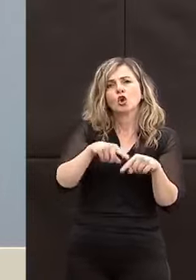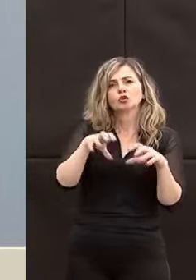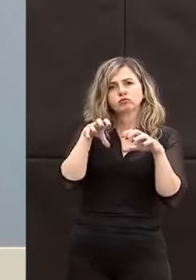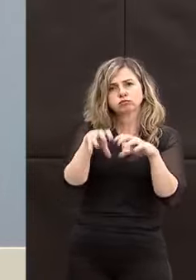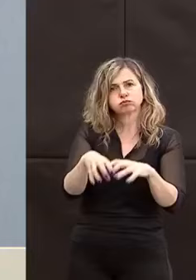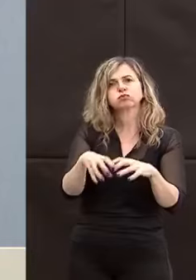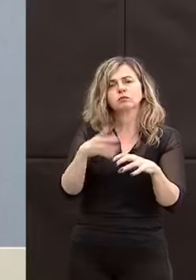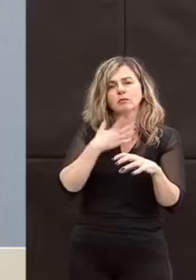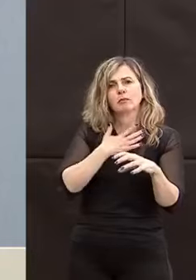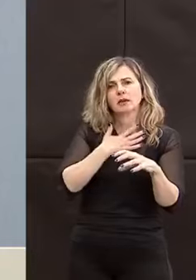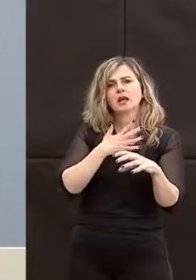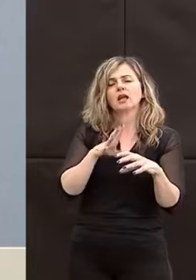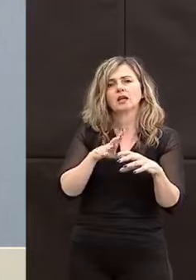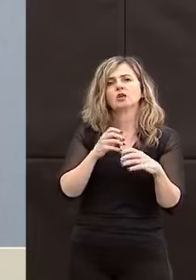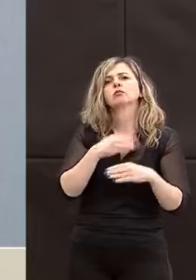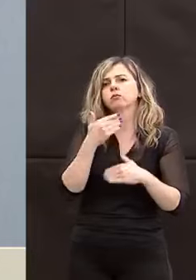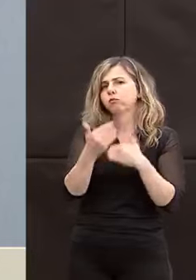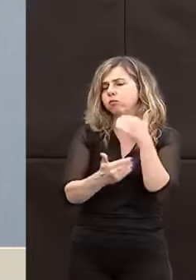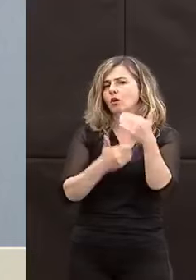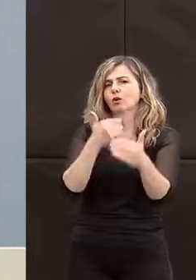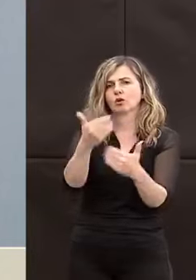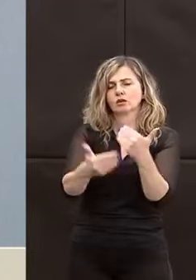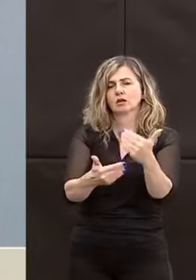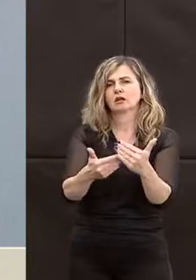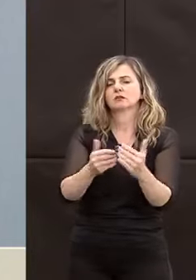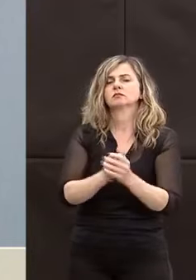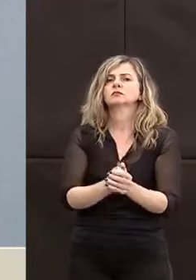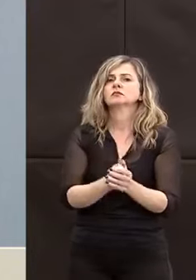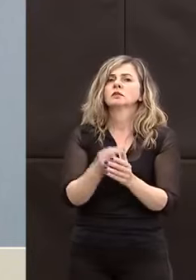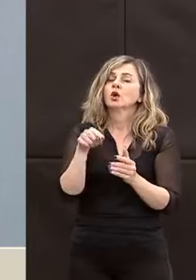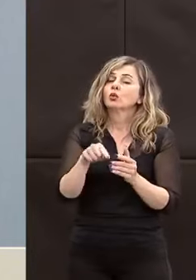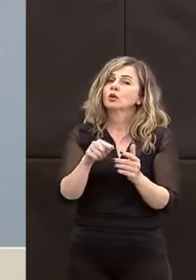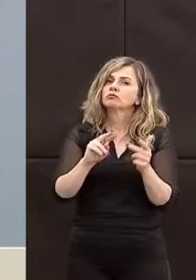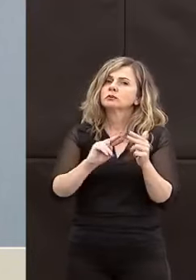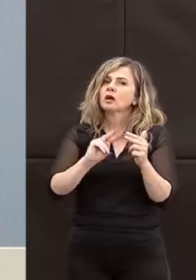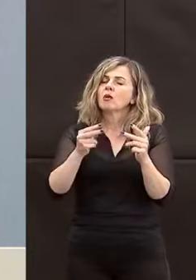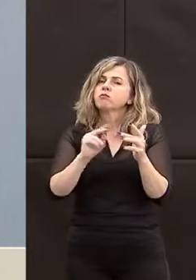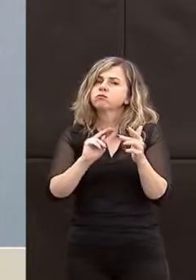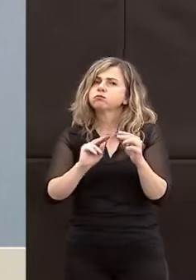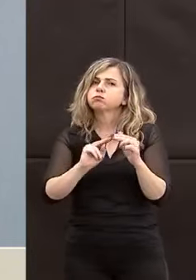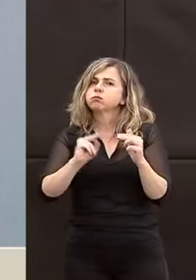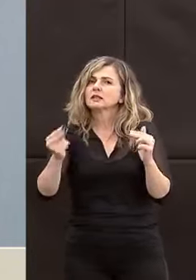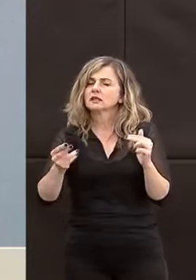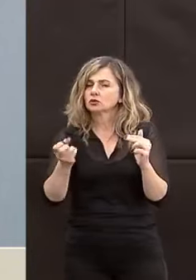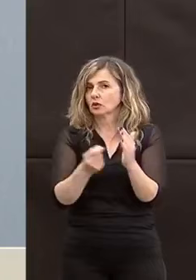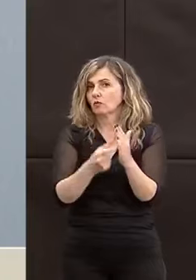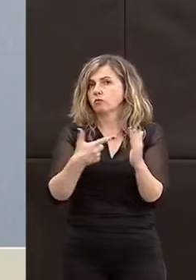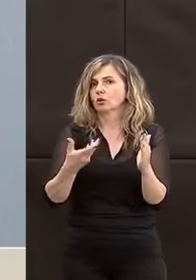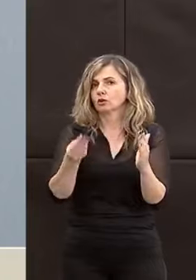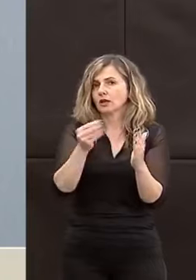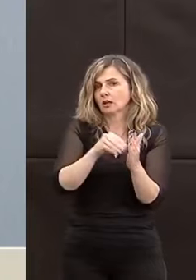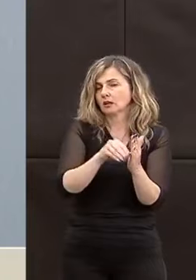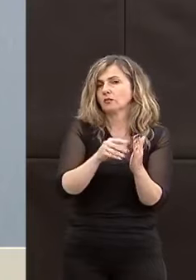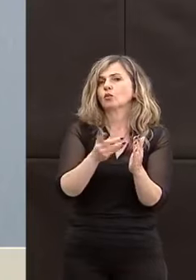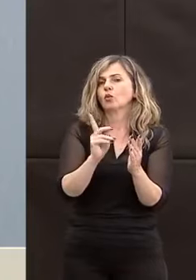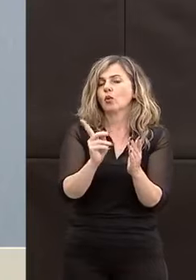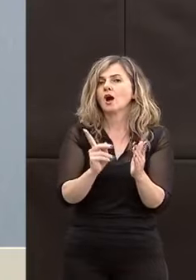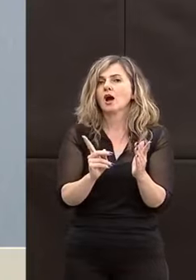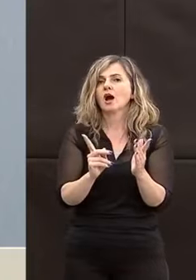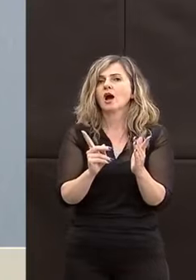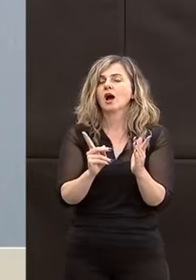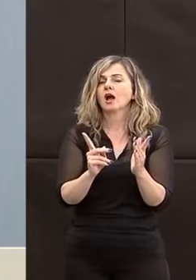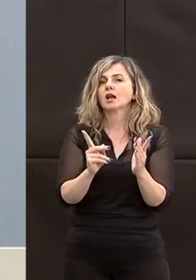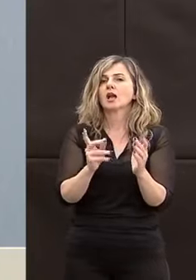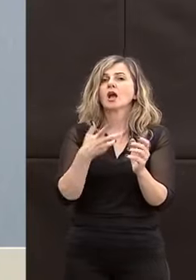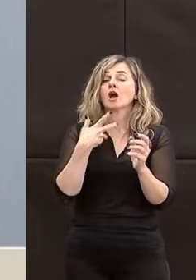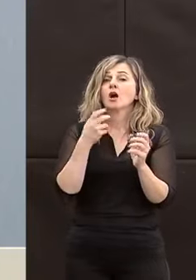di diciamo portarle avanti sempre qui c'è un altro passaggio molto importante che riguarda la